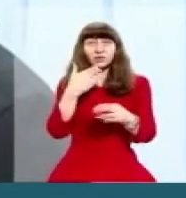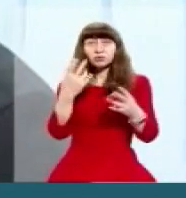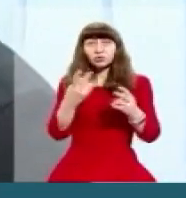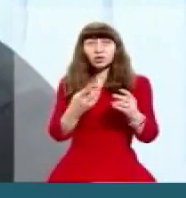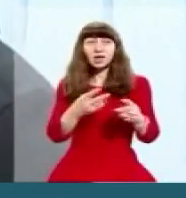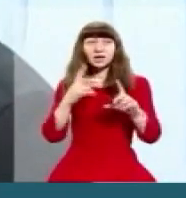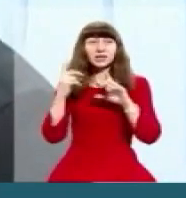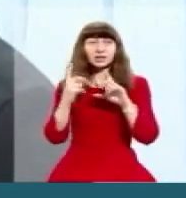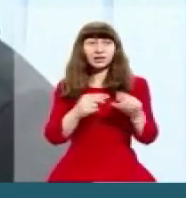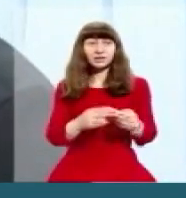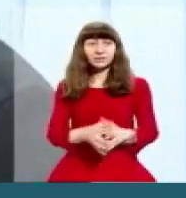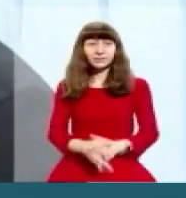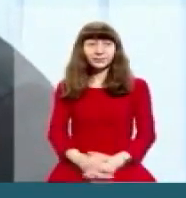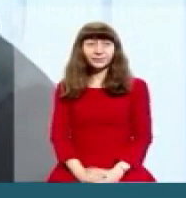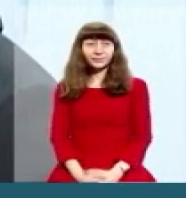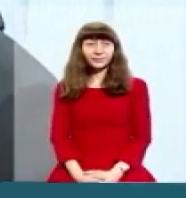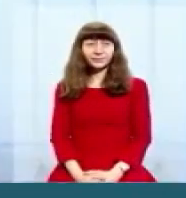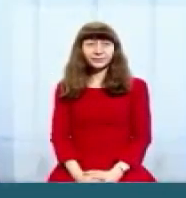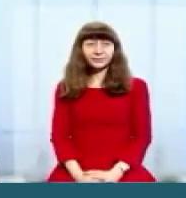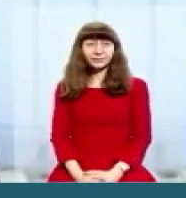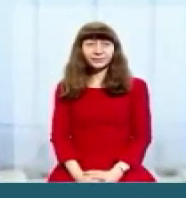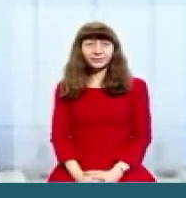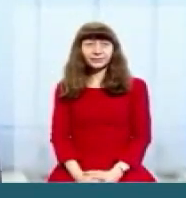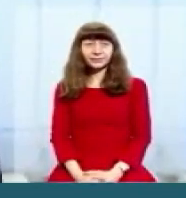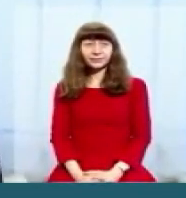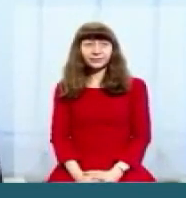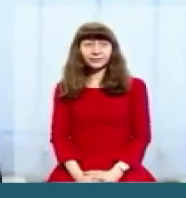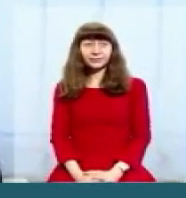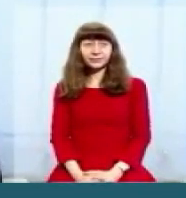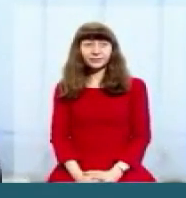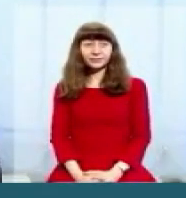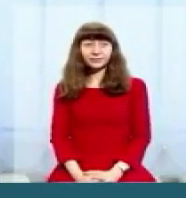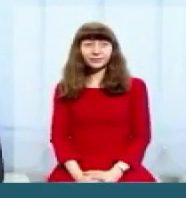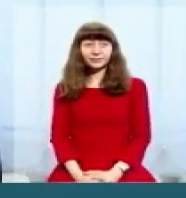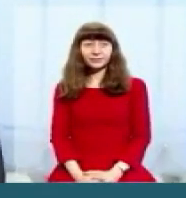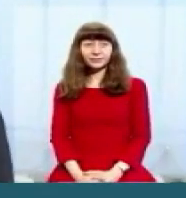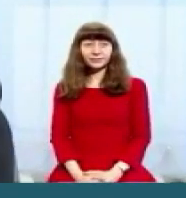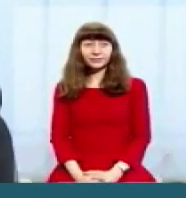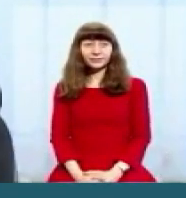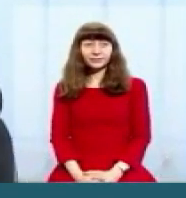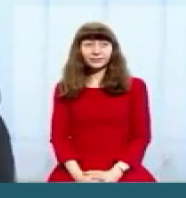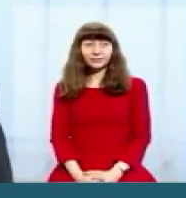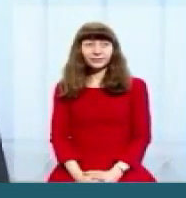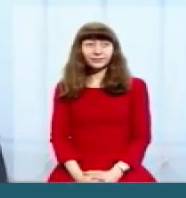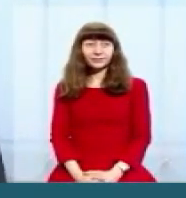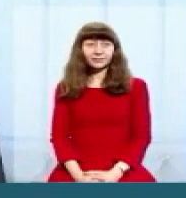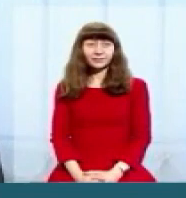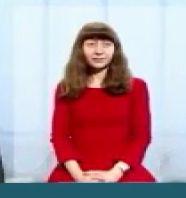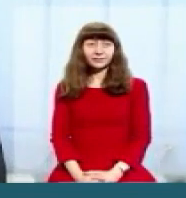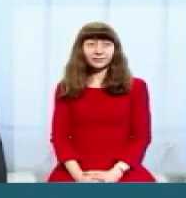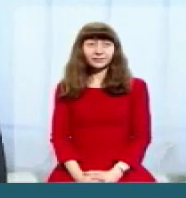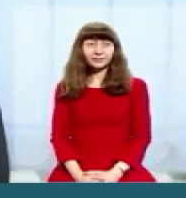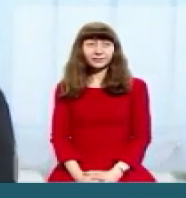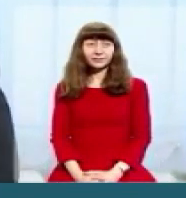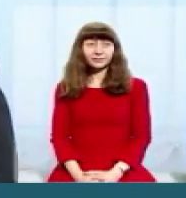могла, мне надо было на работе сперва дела сделать, я уже сама приехала сюда. Там не видно, что это корочка льда. Получается, по всей дороге нету, и только вот вдоль бордюра он